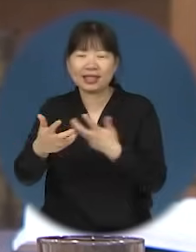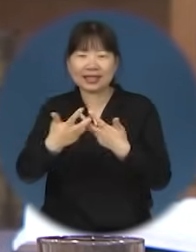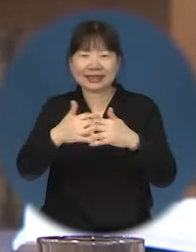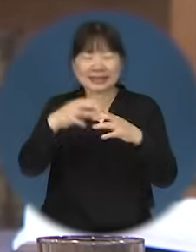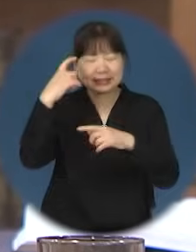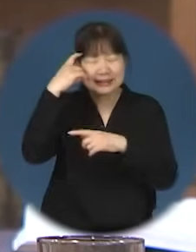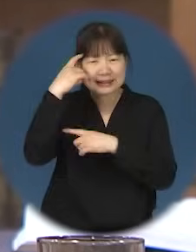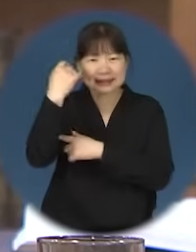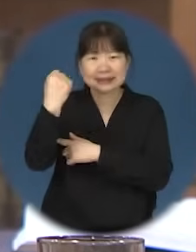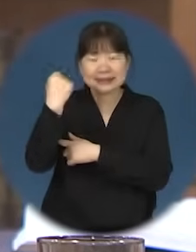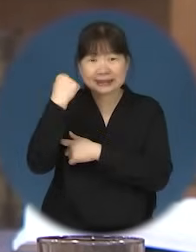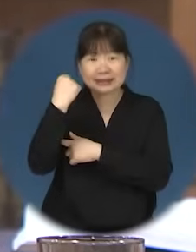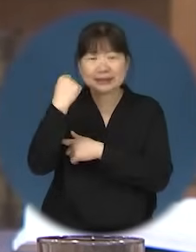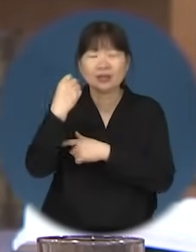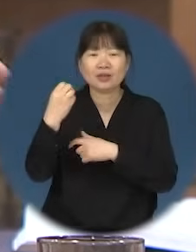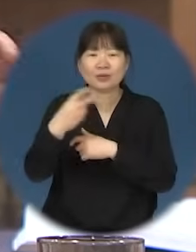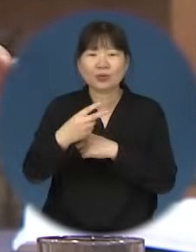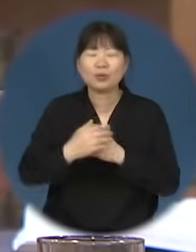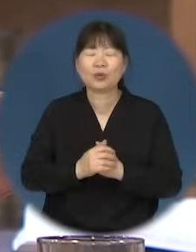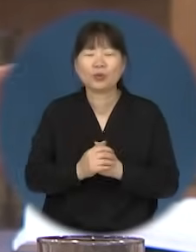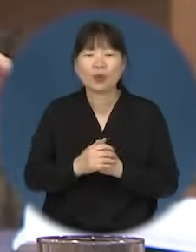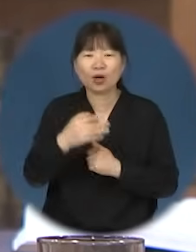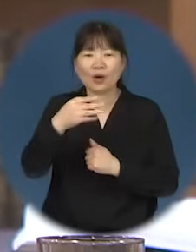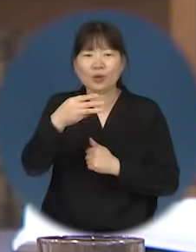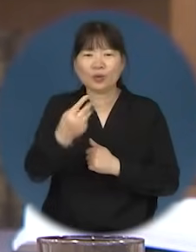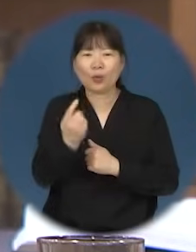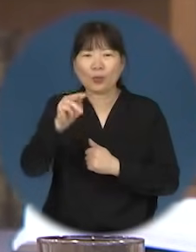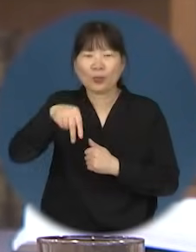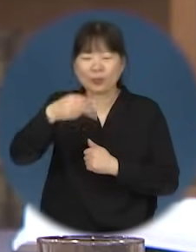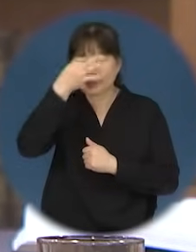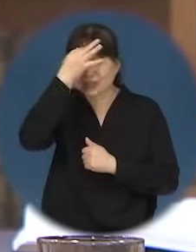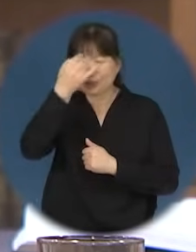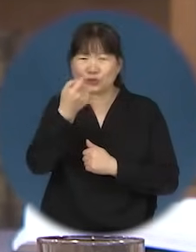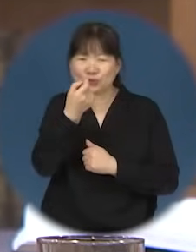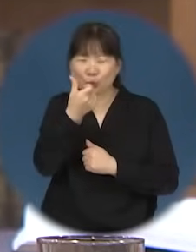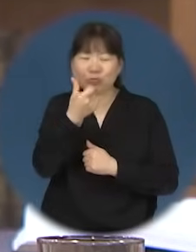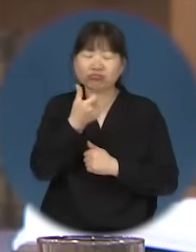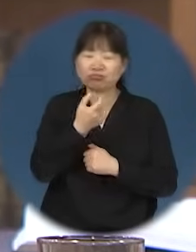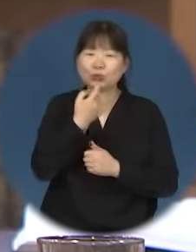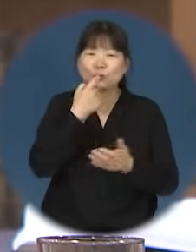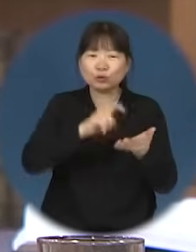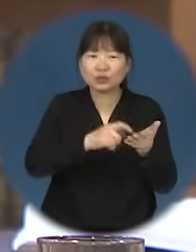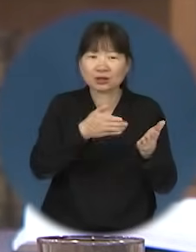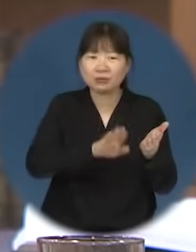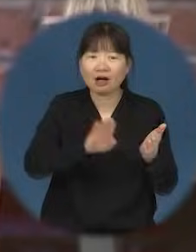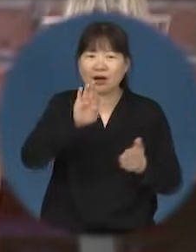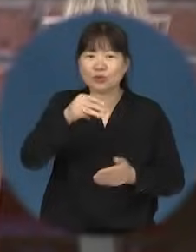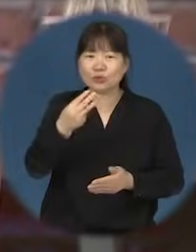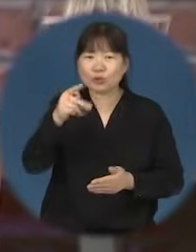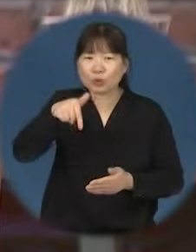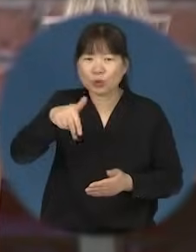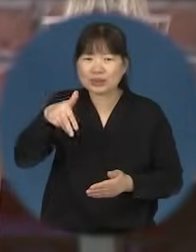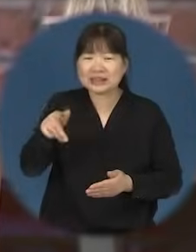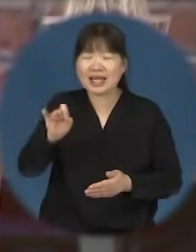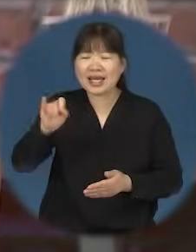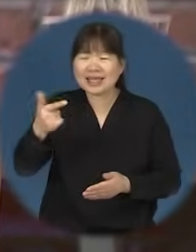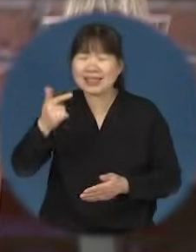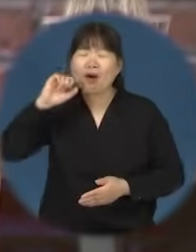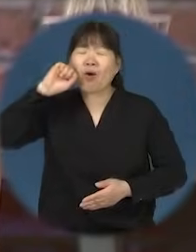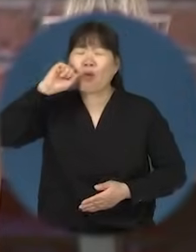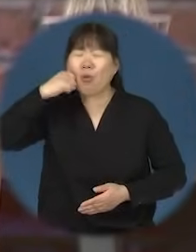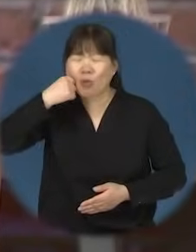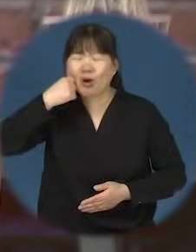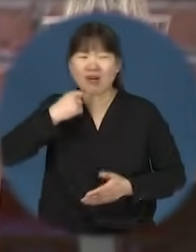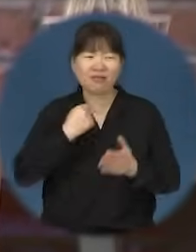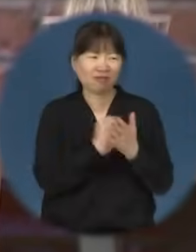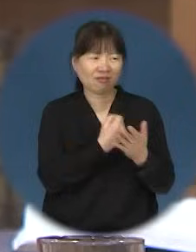기술 이쪽 분야는 그래도 조금 접근이 쉬운데 이 블록체인부터 어려워요. 아. 근데 아무튼